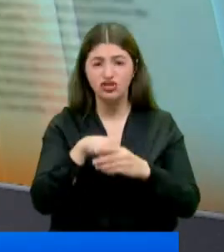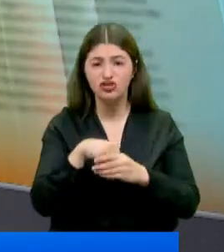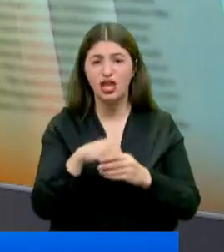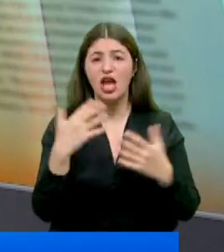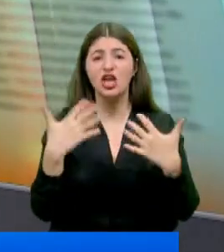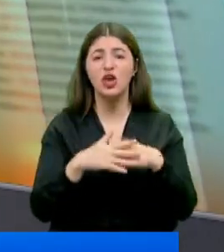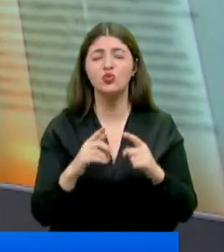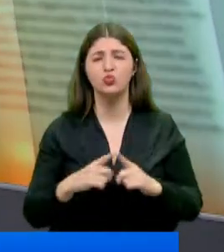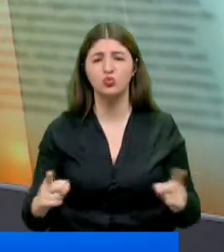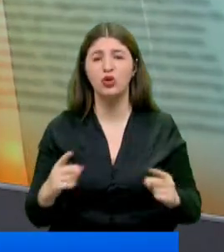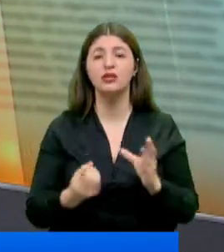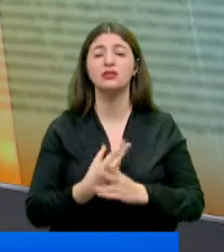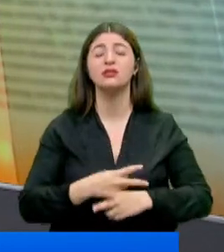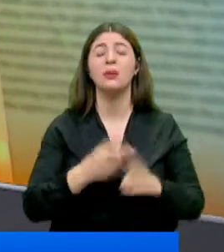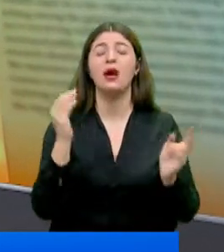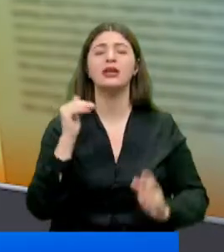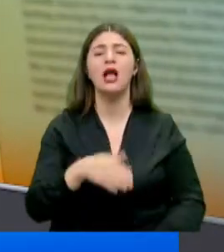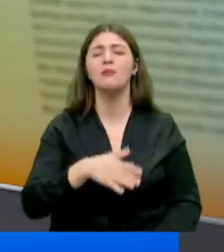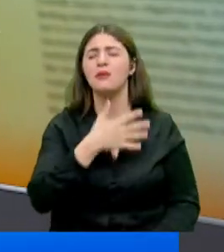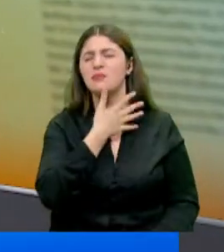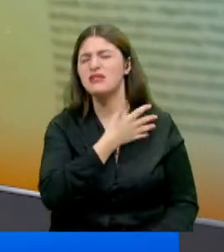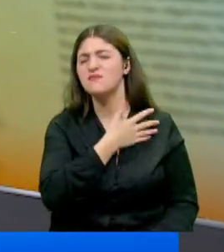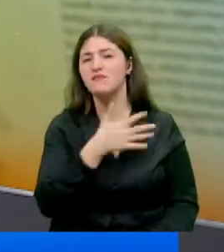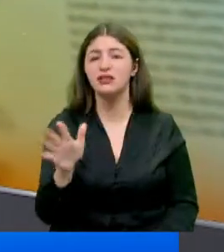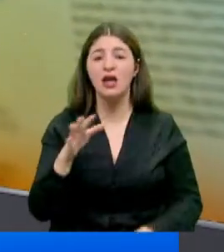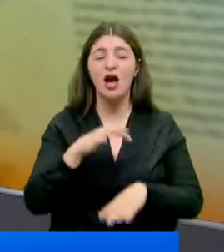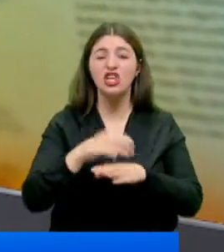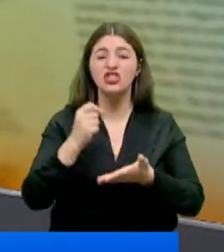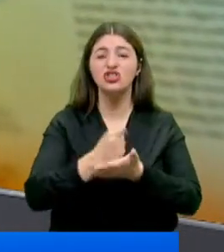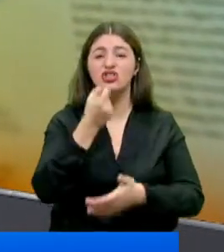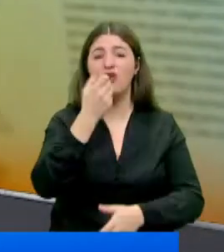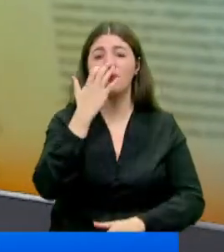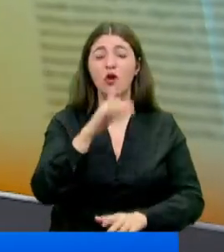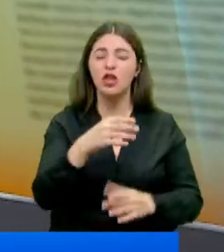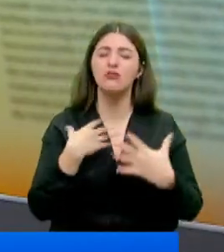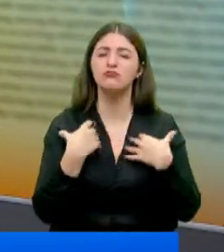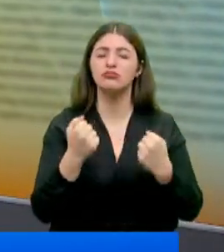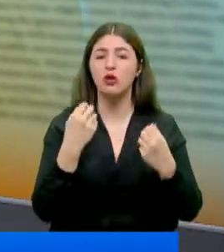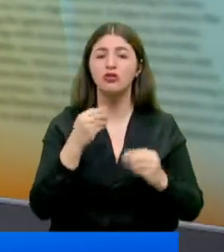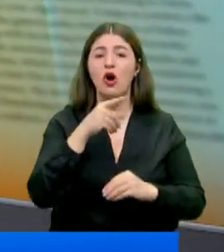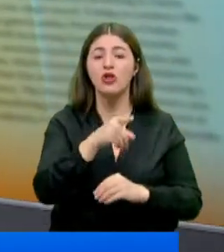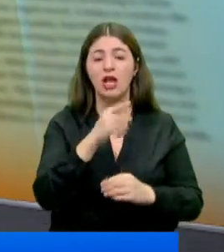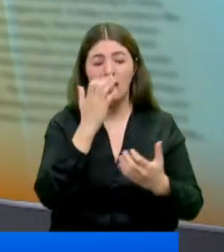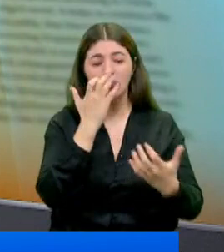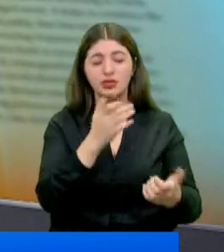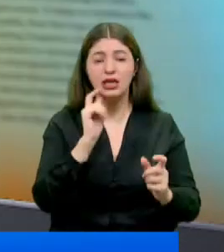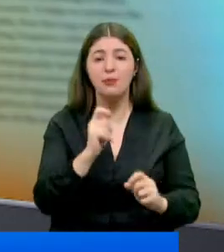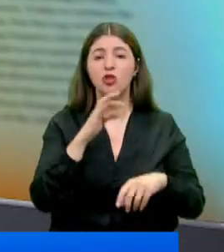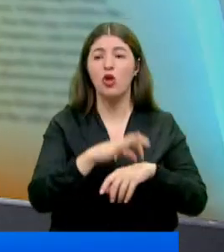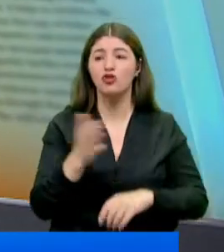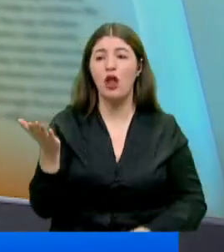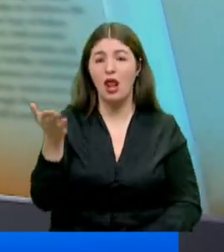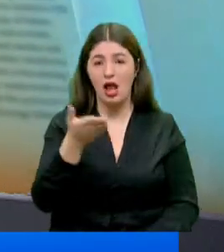için gece uzundur Sabah gelmek bilmez hastalarımız Şifa bekliyorlar onları iyileşecek ler onlarla ilgilenen